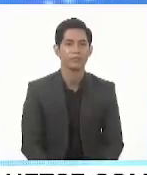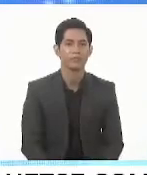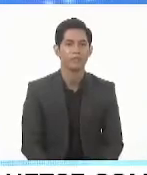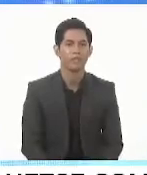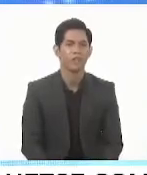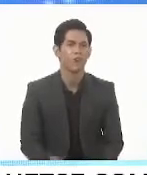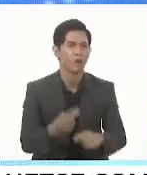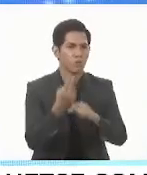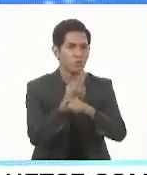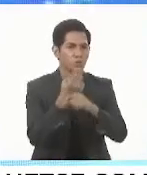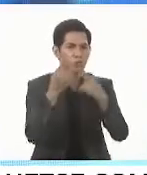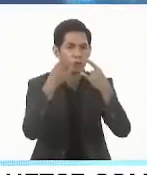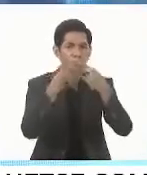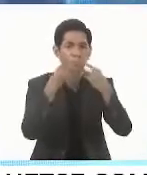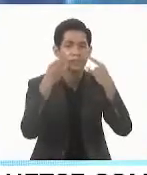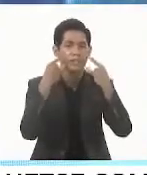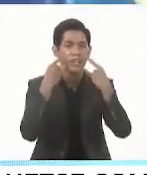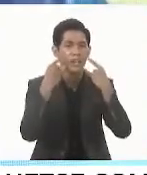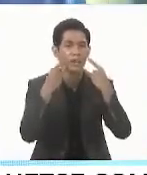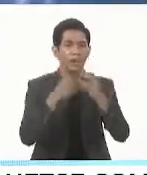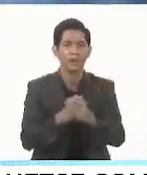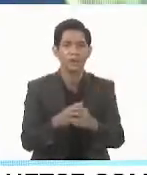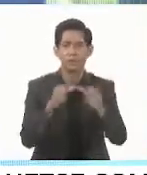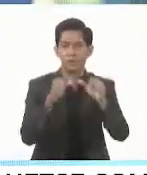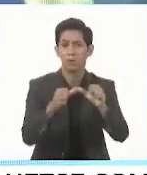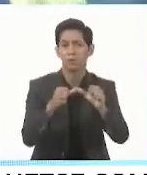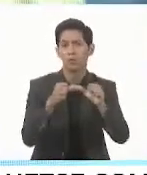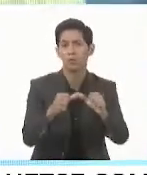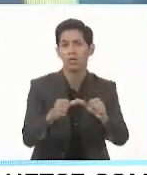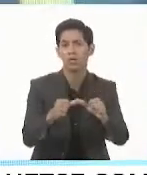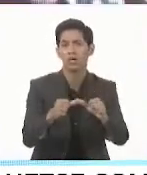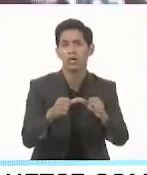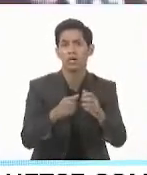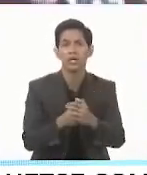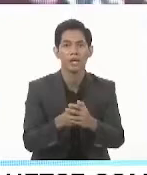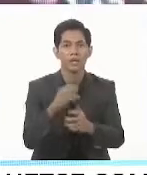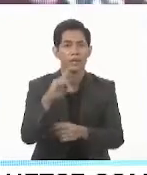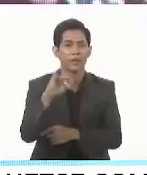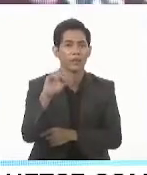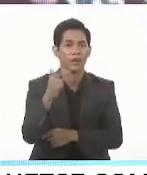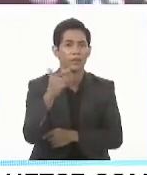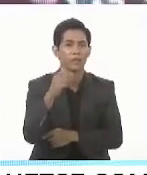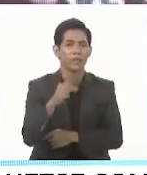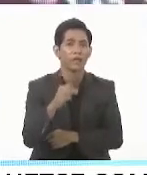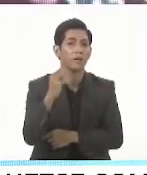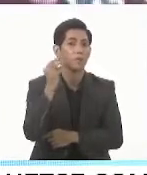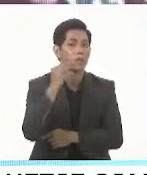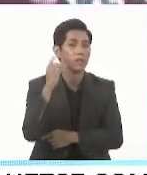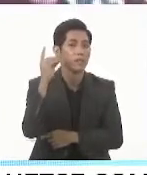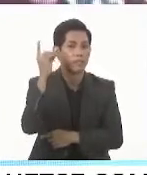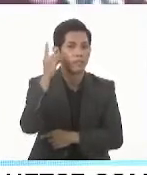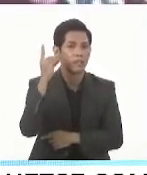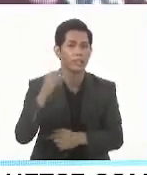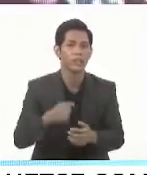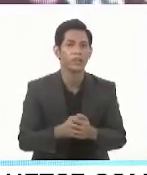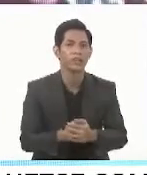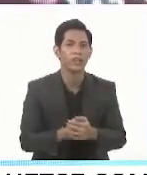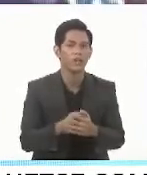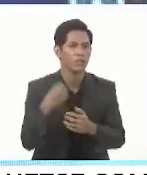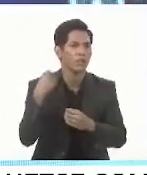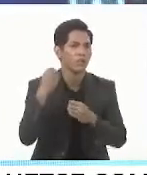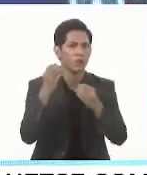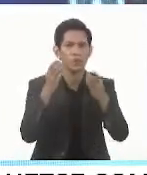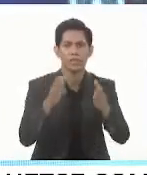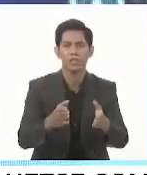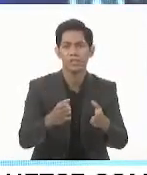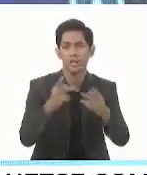Pagsusuot naman ng face mask, mananatiling mandatory. Ayon niyan kay DILG Undersecretary Martin Dino. Mapila naman ang opisyal sa publiko na